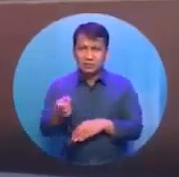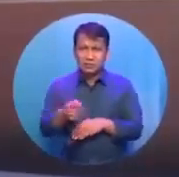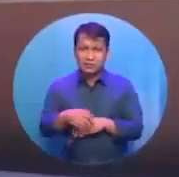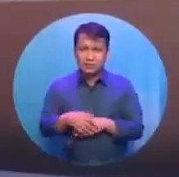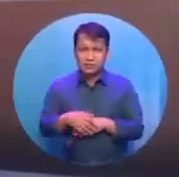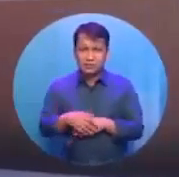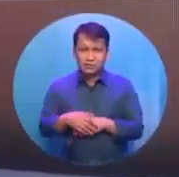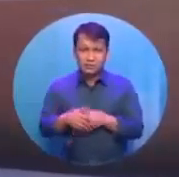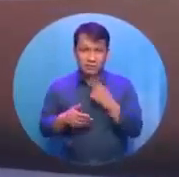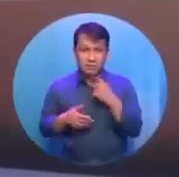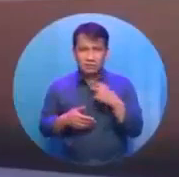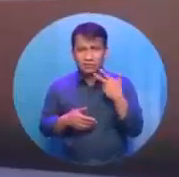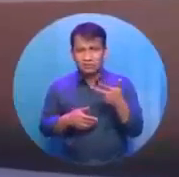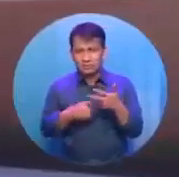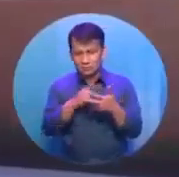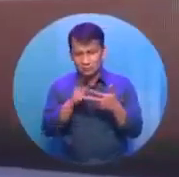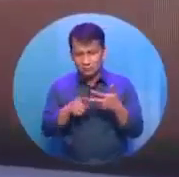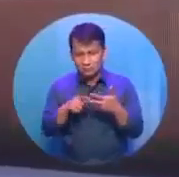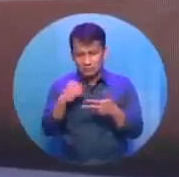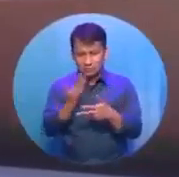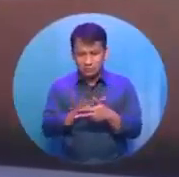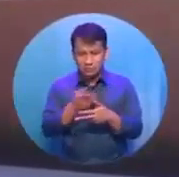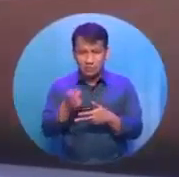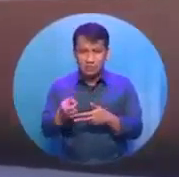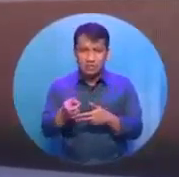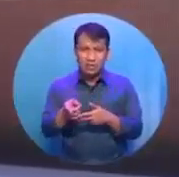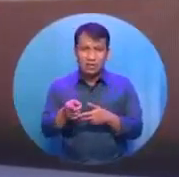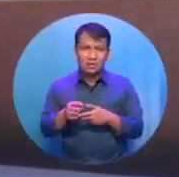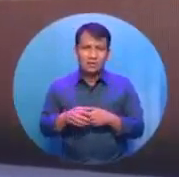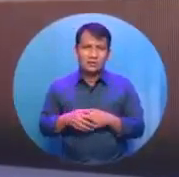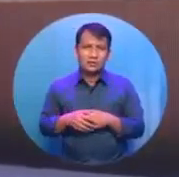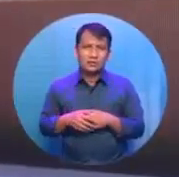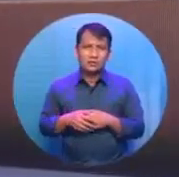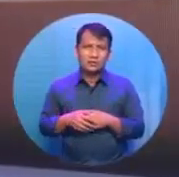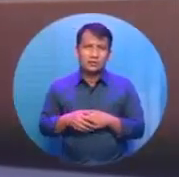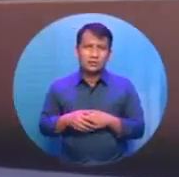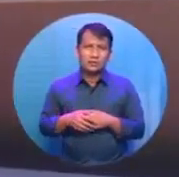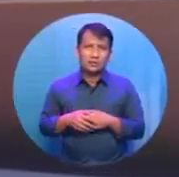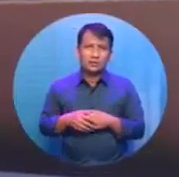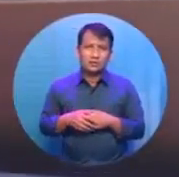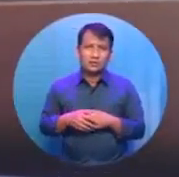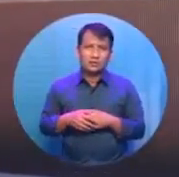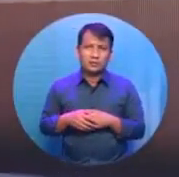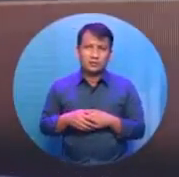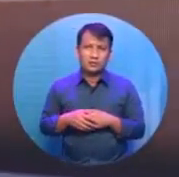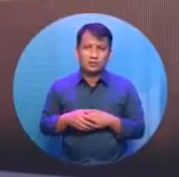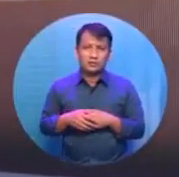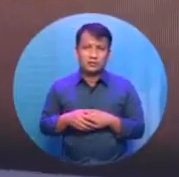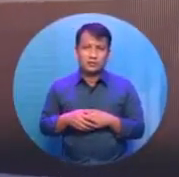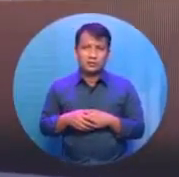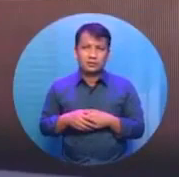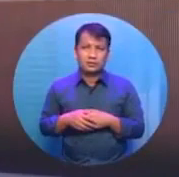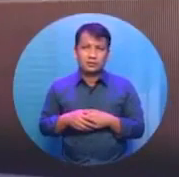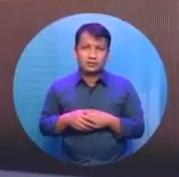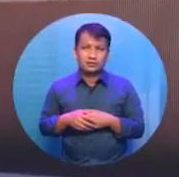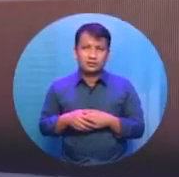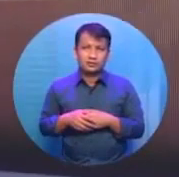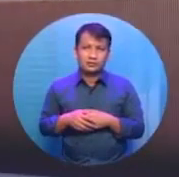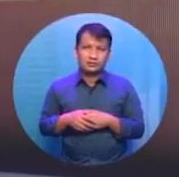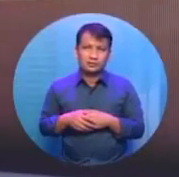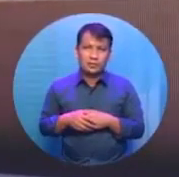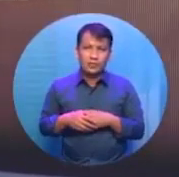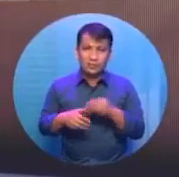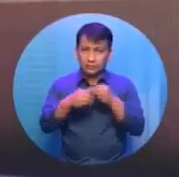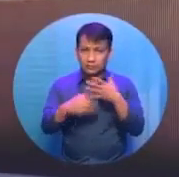Bali, tatlo na po, sir. Okay. Dalawa po yung nasa Bicol. May anak po ako sa una, yung dalawa po. Okay.